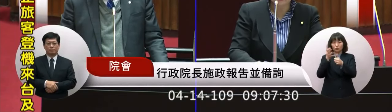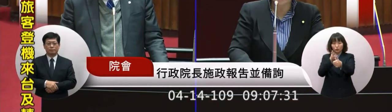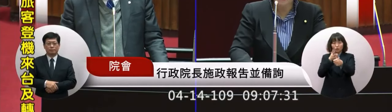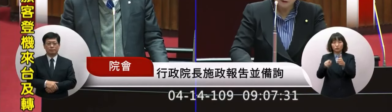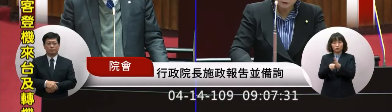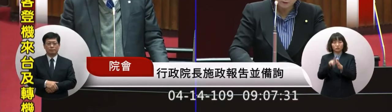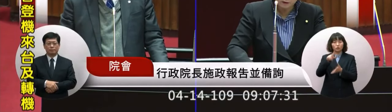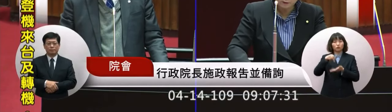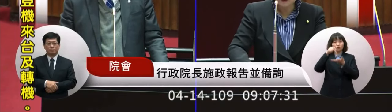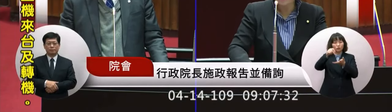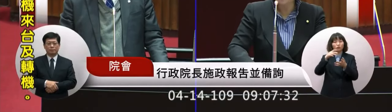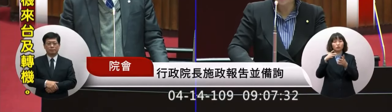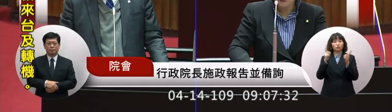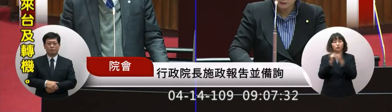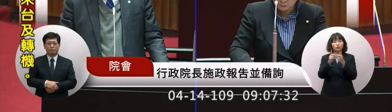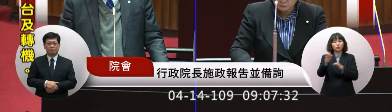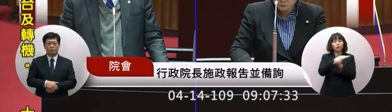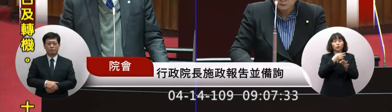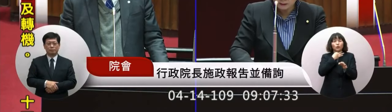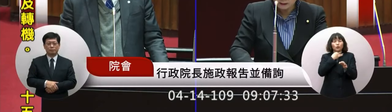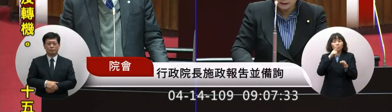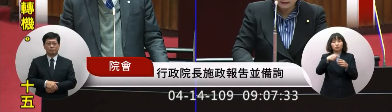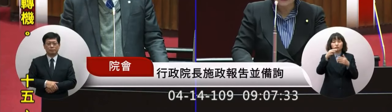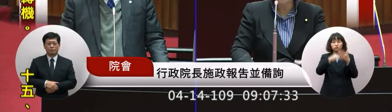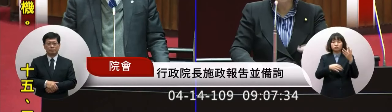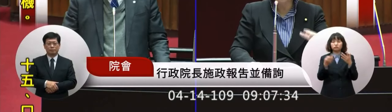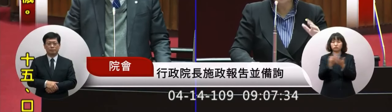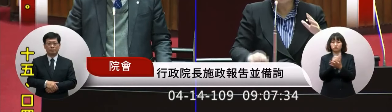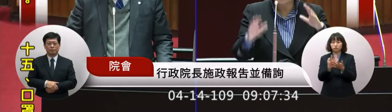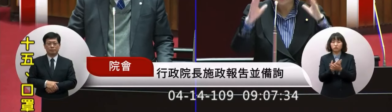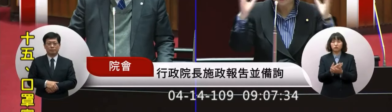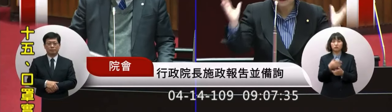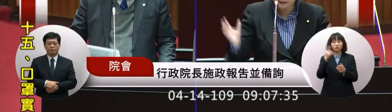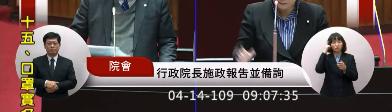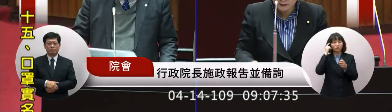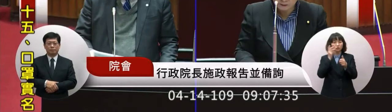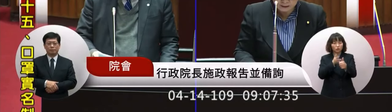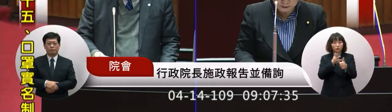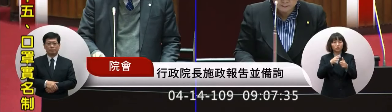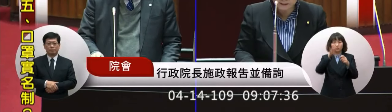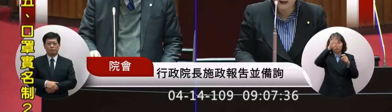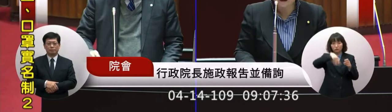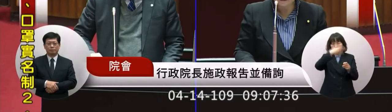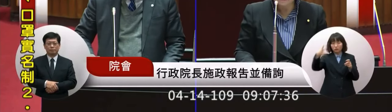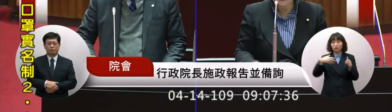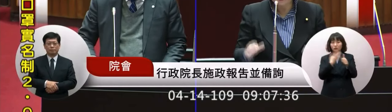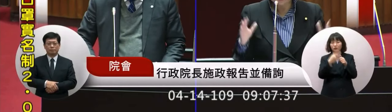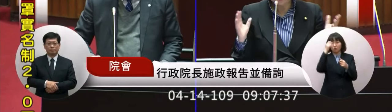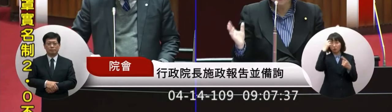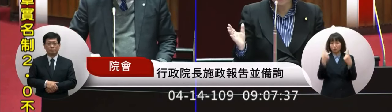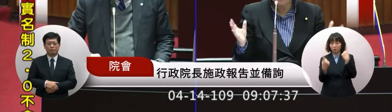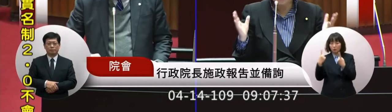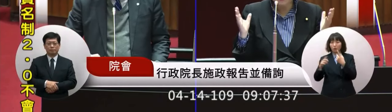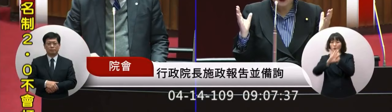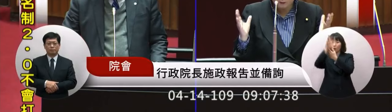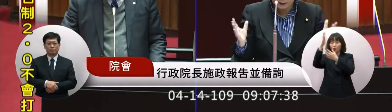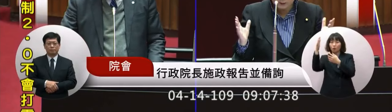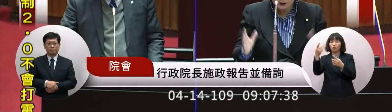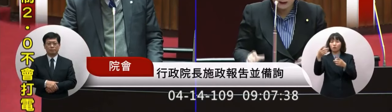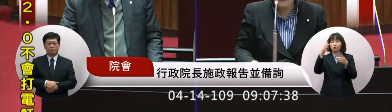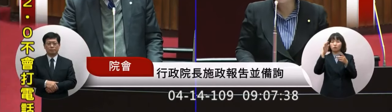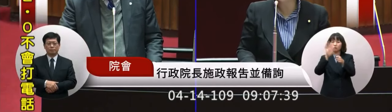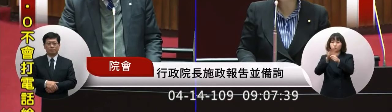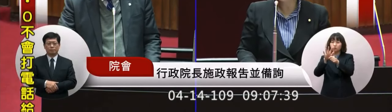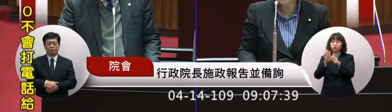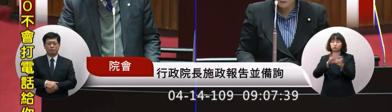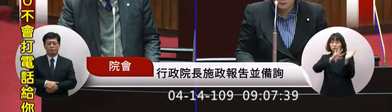就提到纾困预算规模的不足，而且呢为院长做了一些表格的比较，各国的纾困预算的规